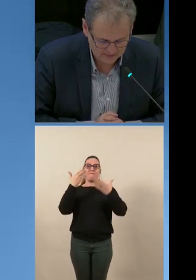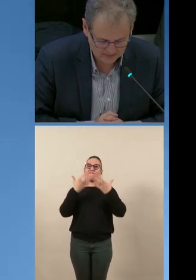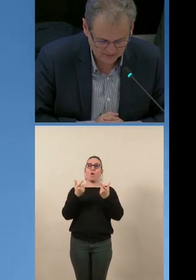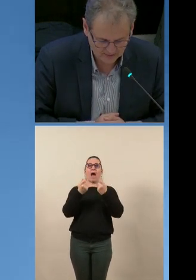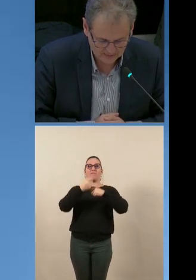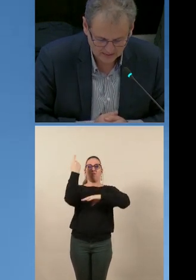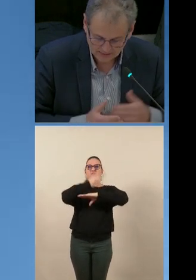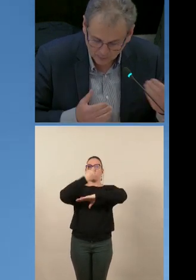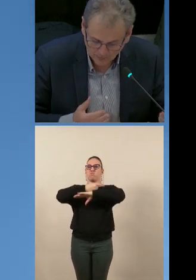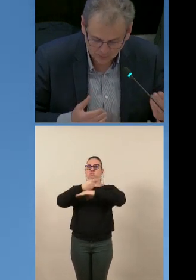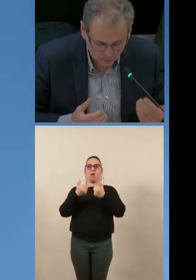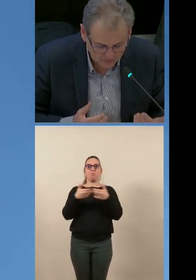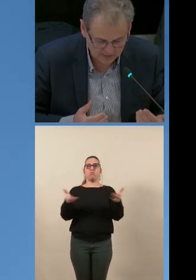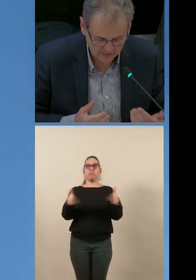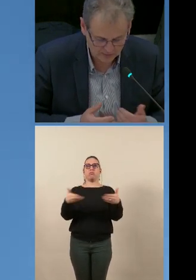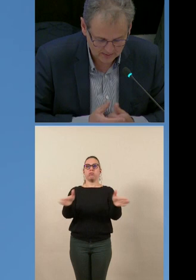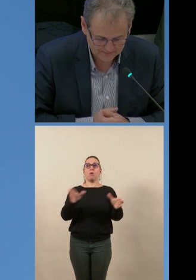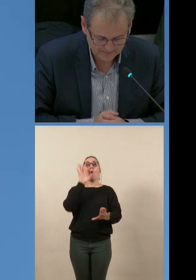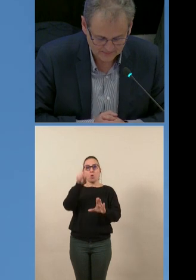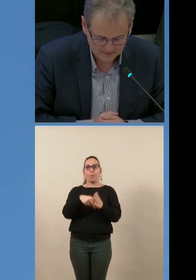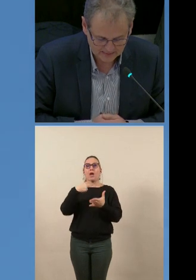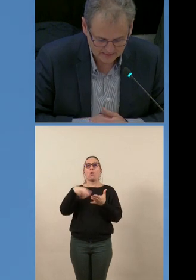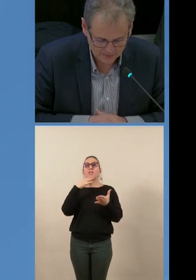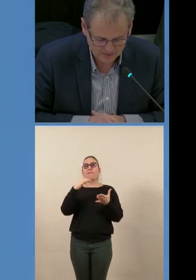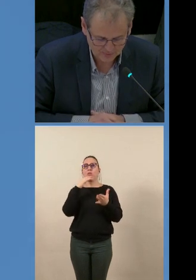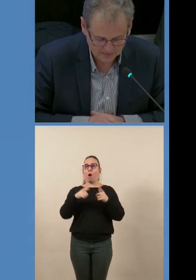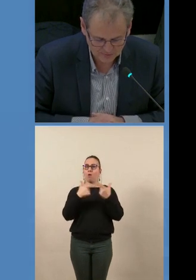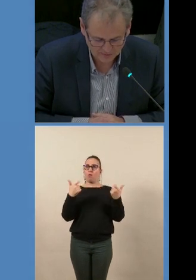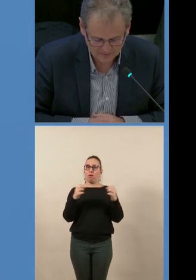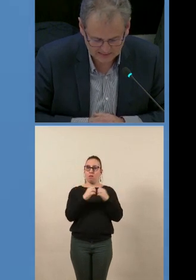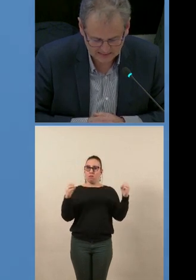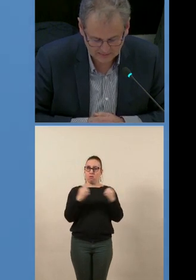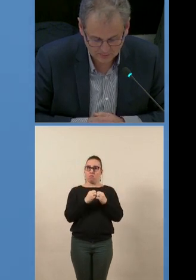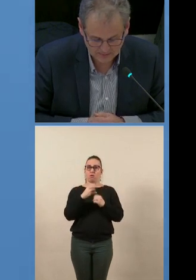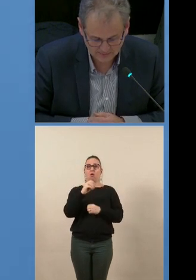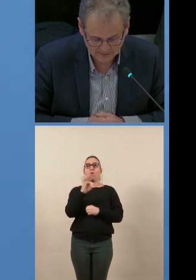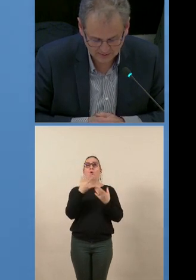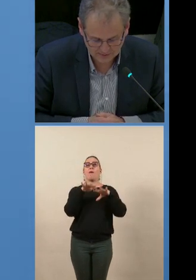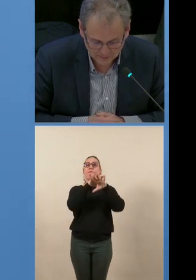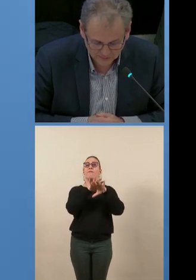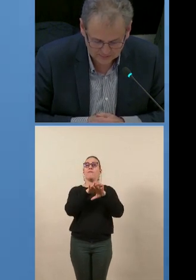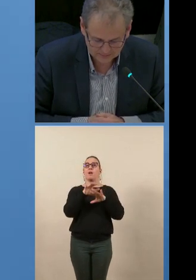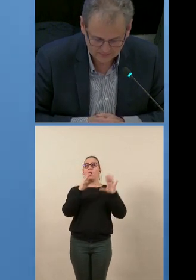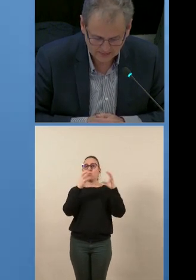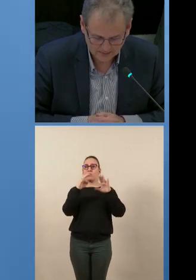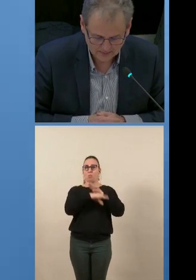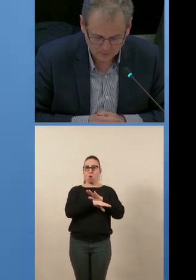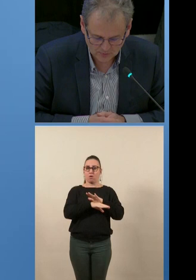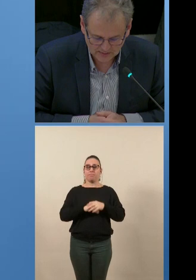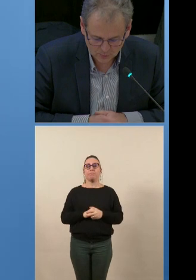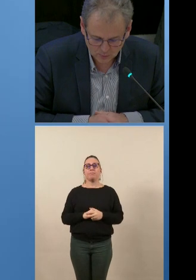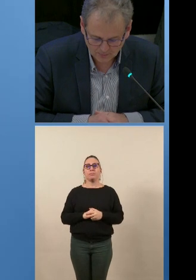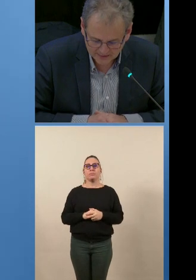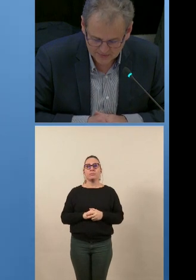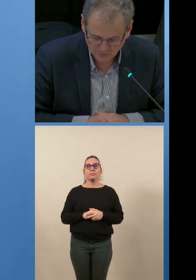financières d'accès y compris au Conservatoire avec la gratuité pour lescion familialau inférieure à 900 le